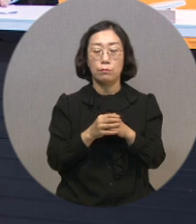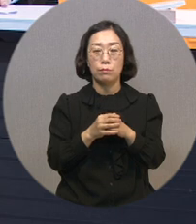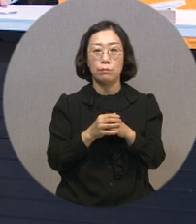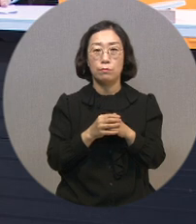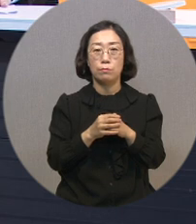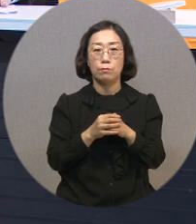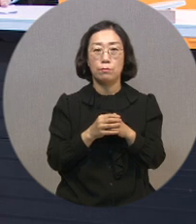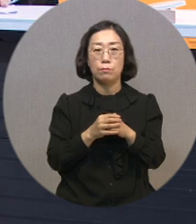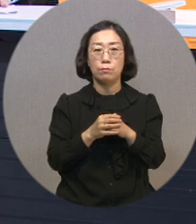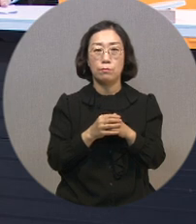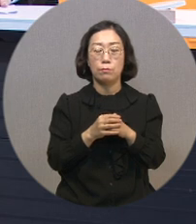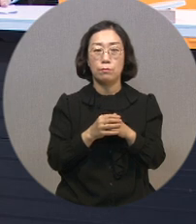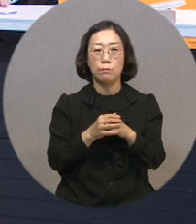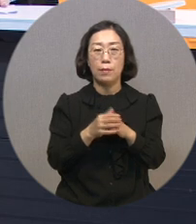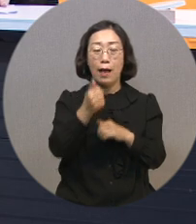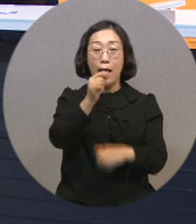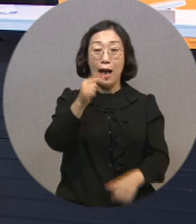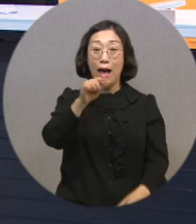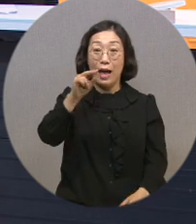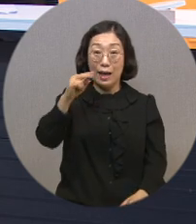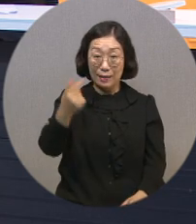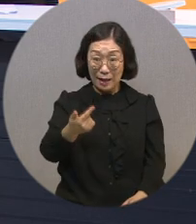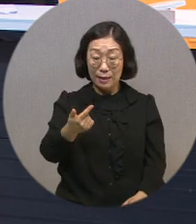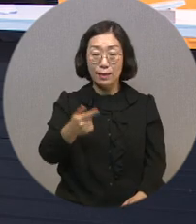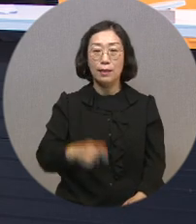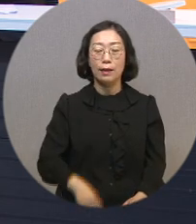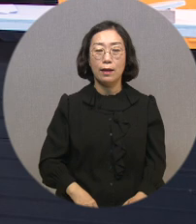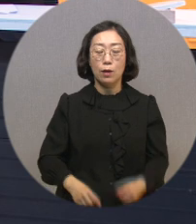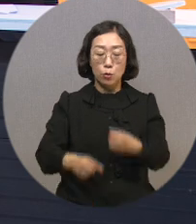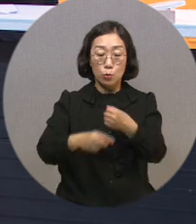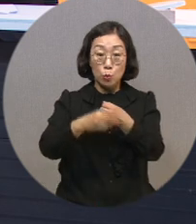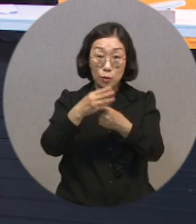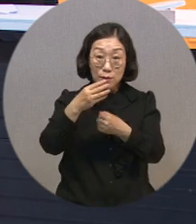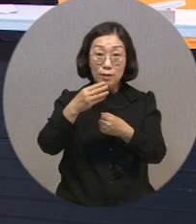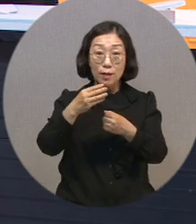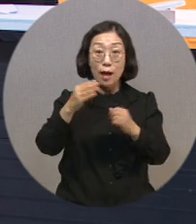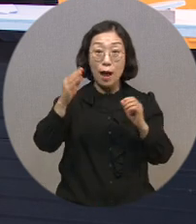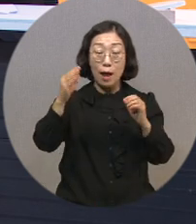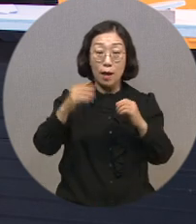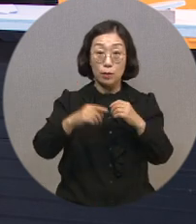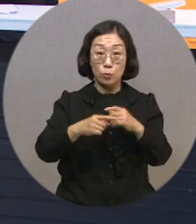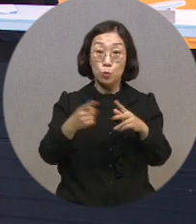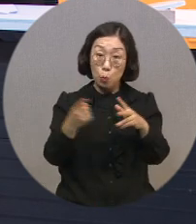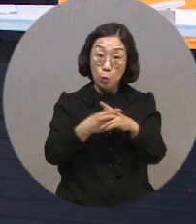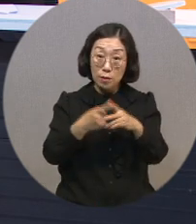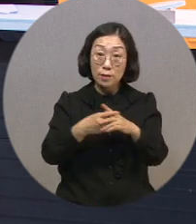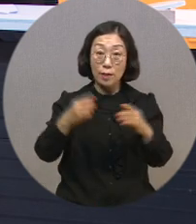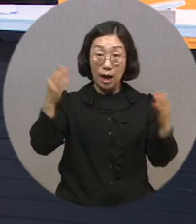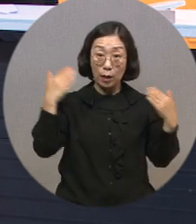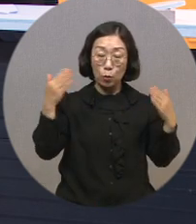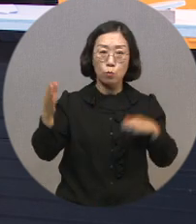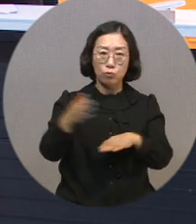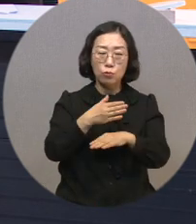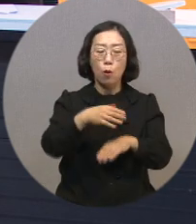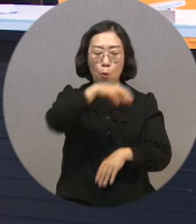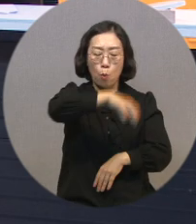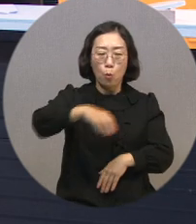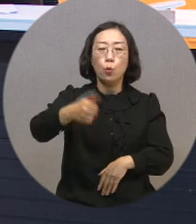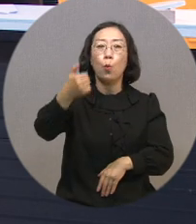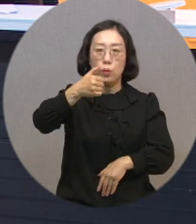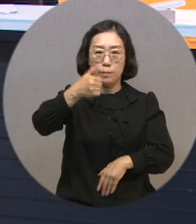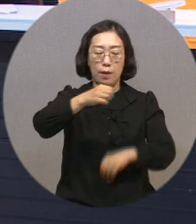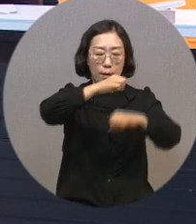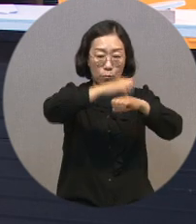있는 하단 초등학교부터 담벼락을 흐물어가지고 지금 담벼락 흐문 데가 지금 우리가 한 56곳을 담벼락을 흐물어가지고